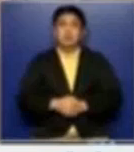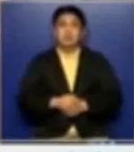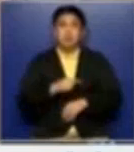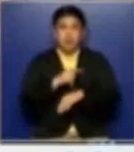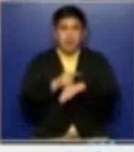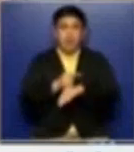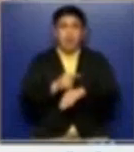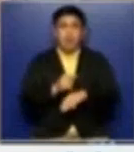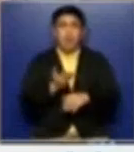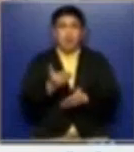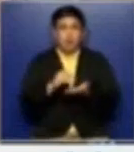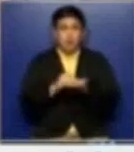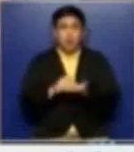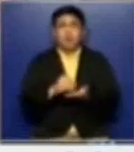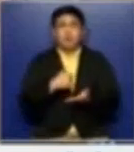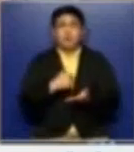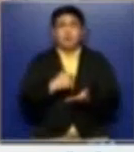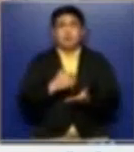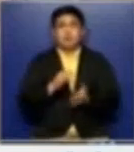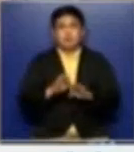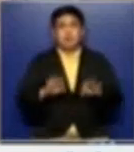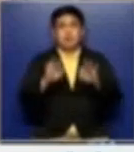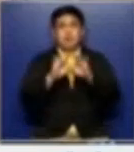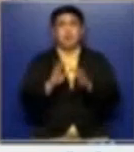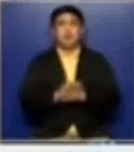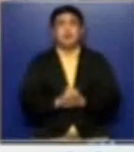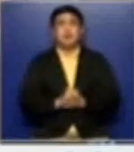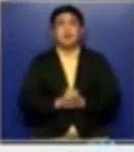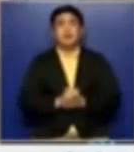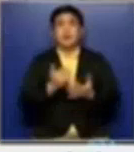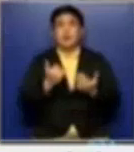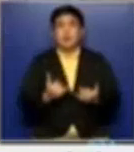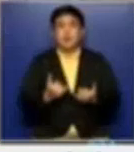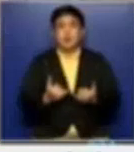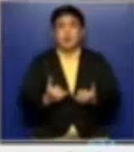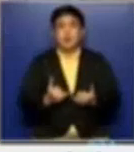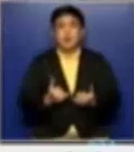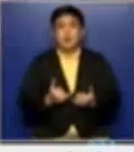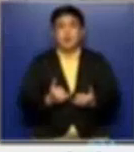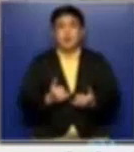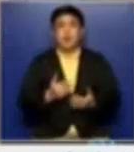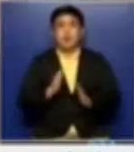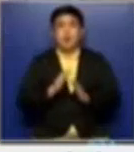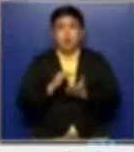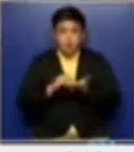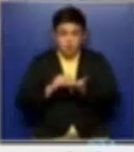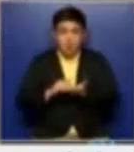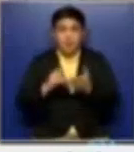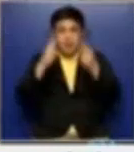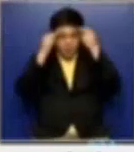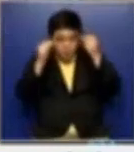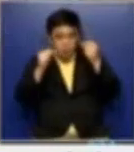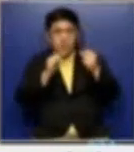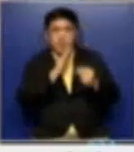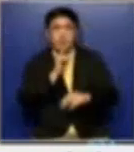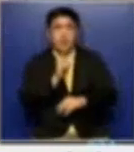าของสภาเท่าที่จำเป็นนะครับท่านประธานครับวันนี้ก็ด้วยความกดดันก็กราบขอโทษท่านนายกถ้าไปล่วงล้ำ